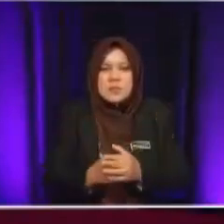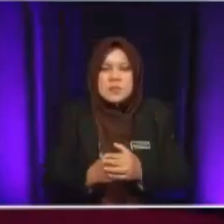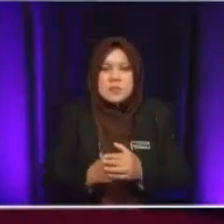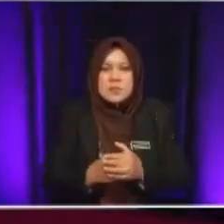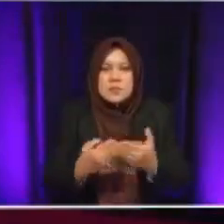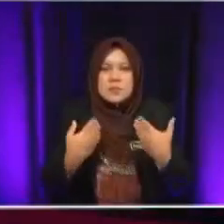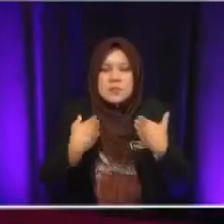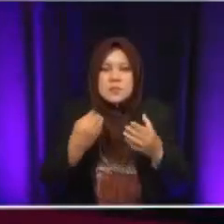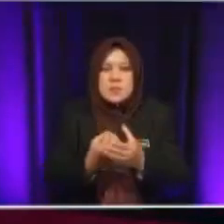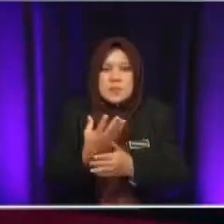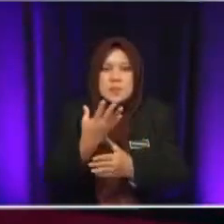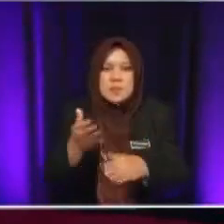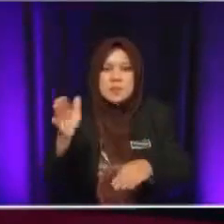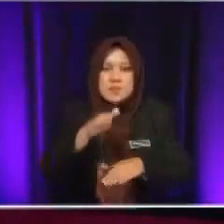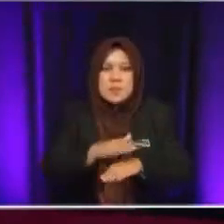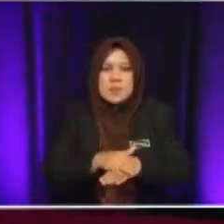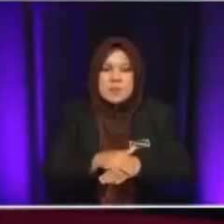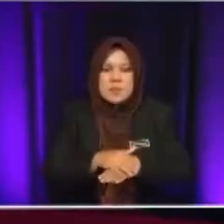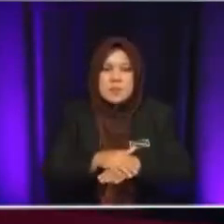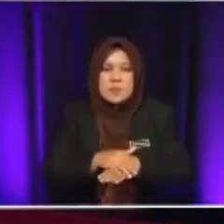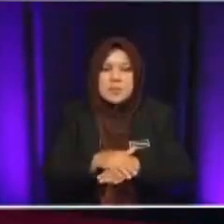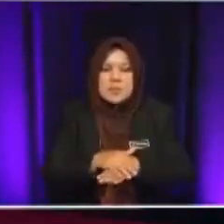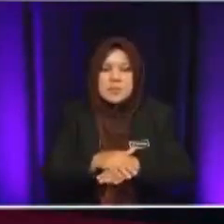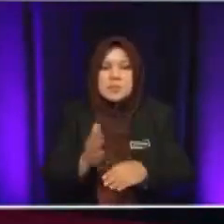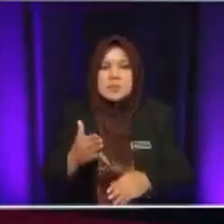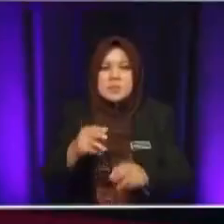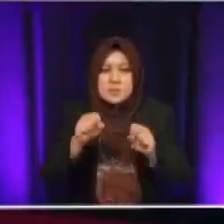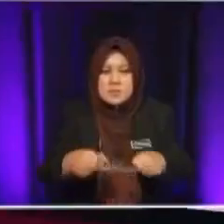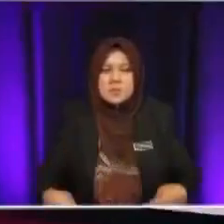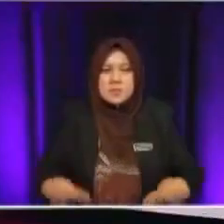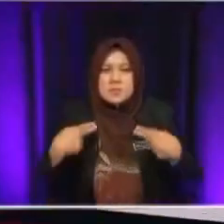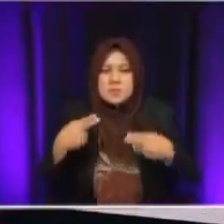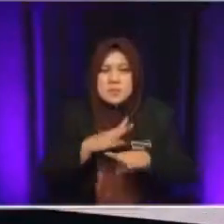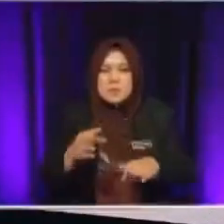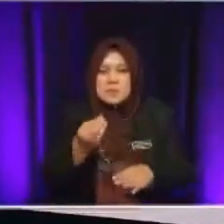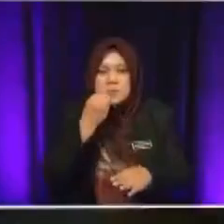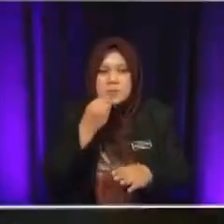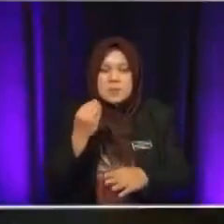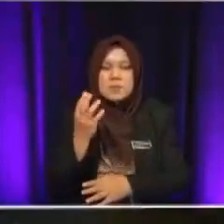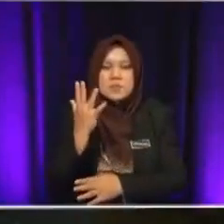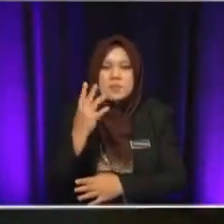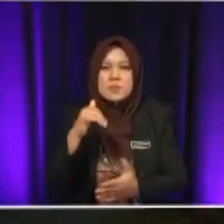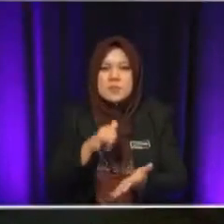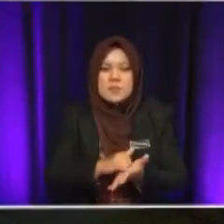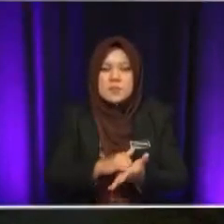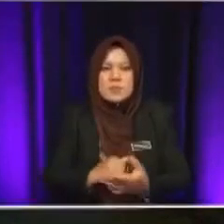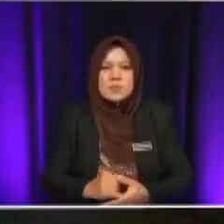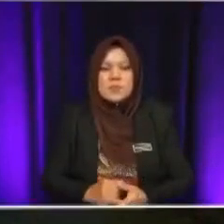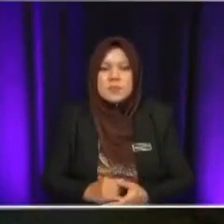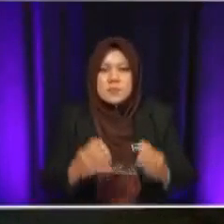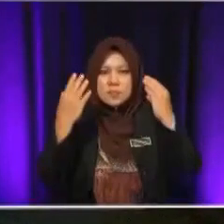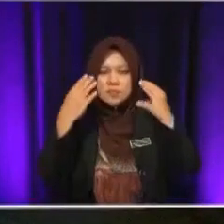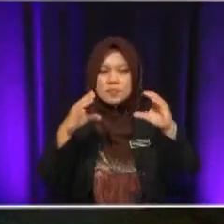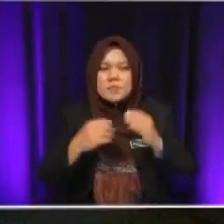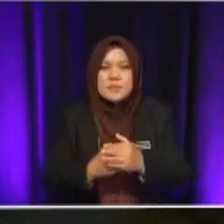dan tumbuhan tu dekat atas tapi eh tak, ikan tu boleh hidup ke? Ikan tu tak makan ke pokok tu macam apa yang pening tu, Mira?